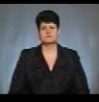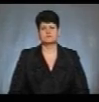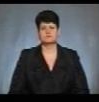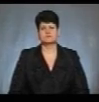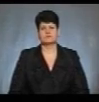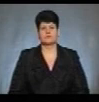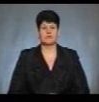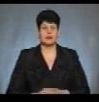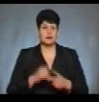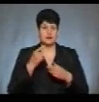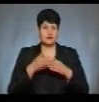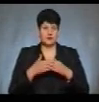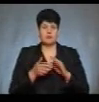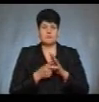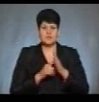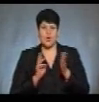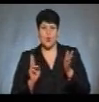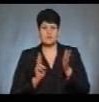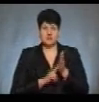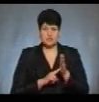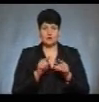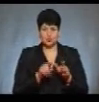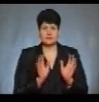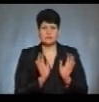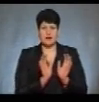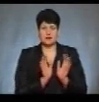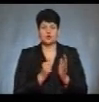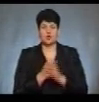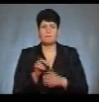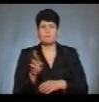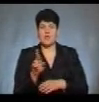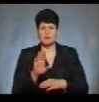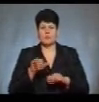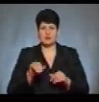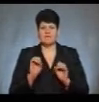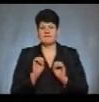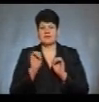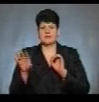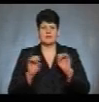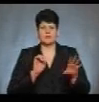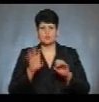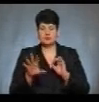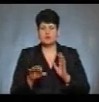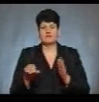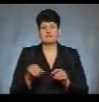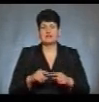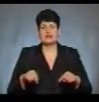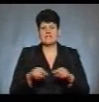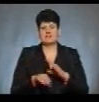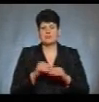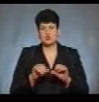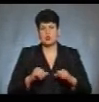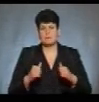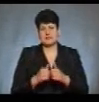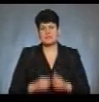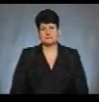Щойно приміщення з виборчими бюлетенями опечатали. Тут вони зберігатимуться до п'ятниці. Після цього їх передадуть у дільничні виборчі комісії. Анастасія Чичко,